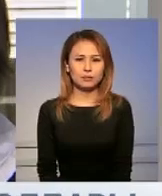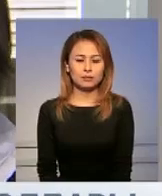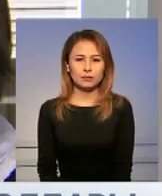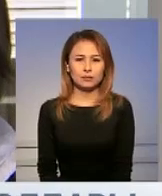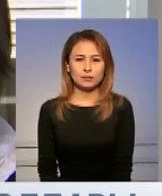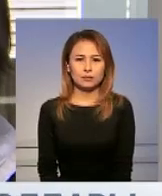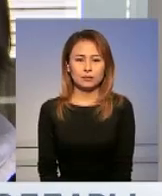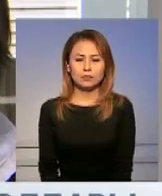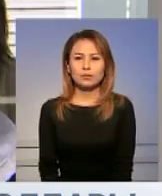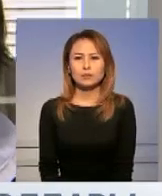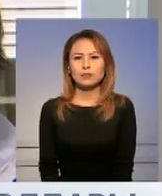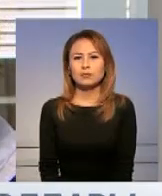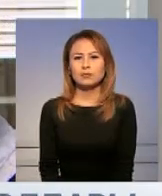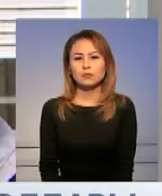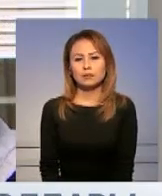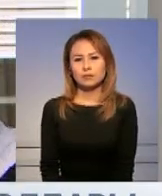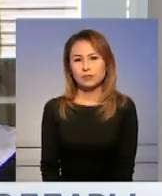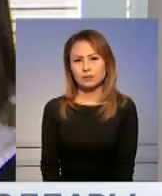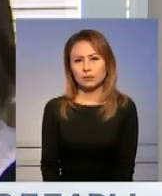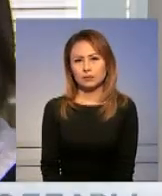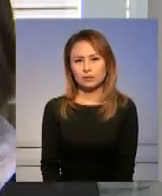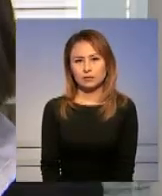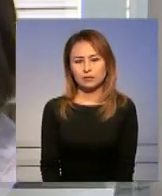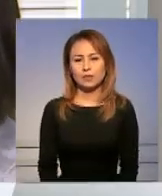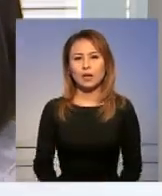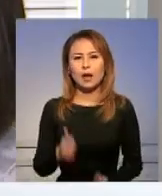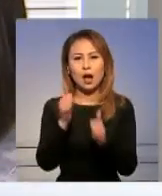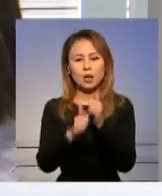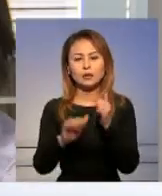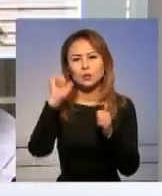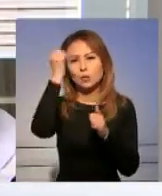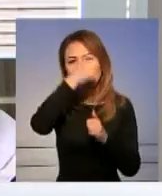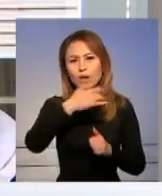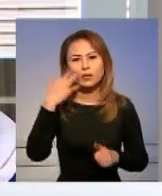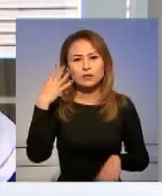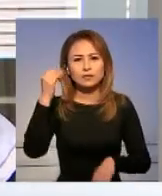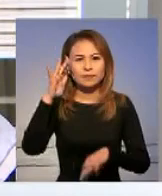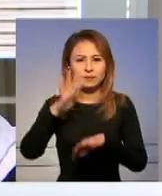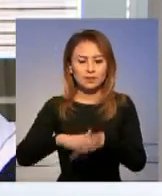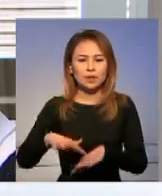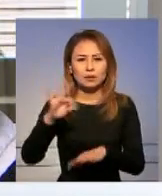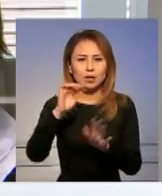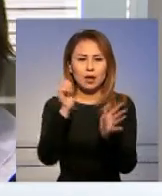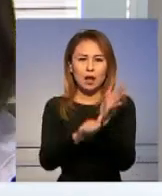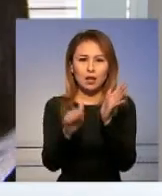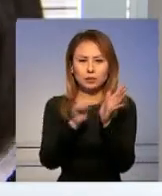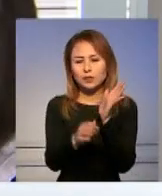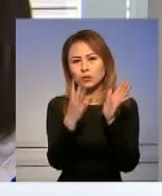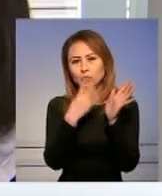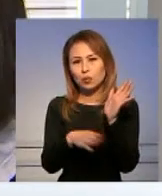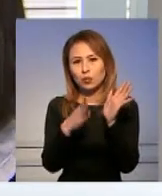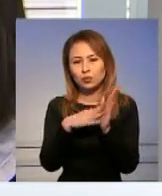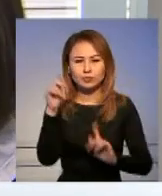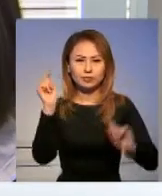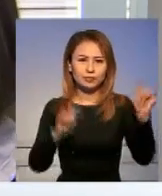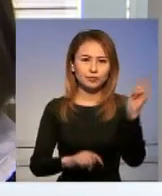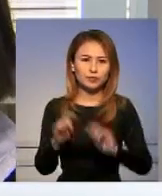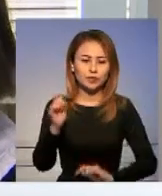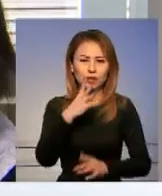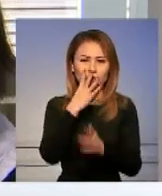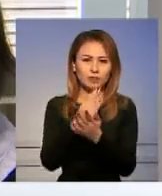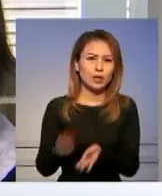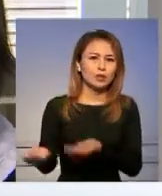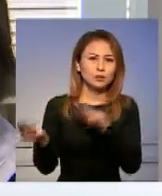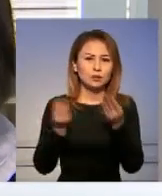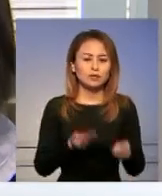У нас ежегодно, допустим, к инвестиционному омбудсмену обращаются. Жыл сайын инвестициялық омбудсменге 60-90 кәсіпкер келіп, өз ұсыныстарын